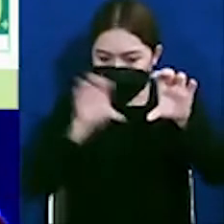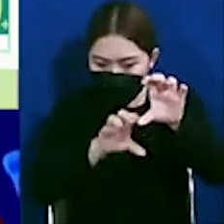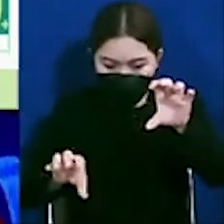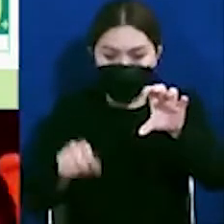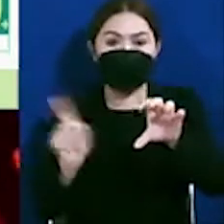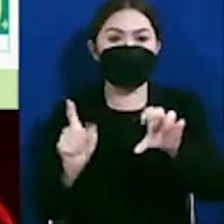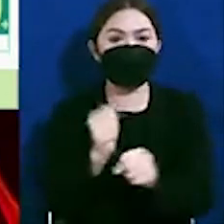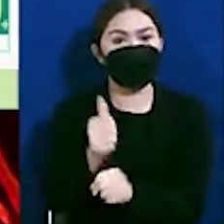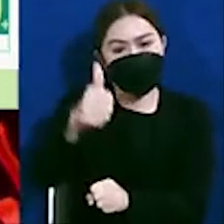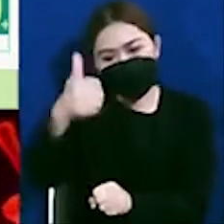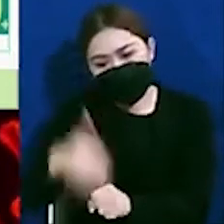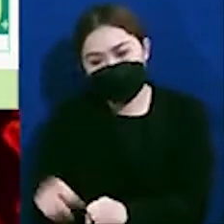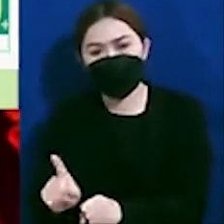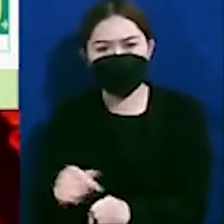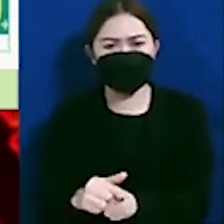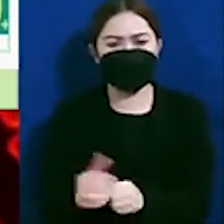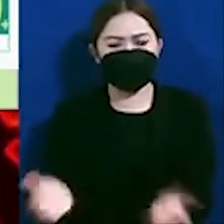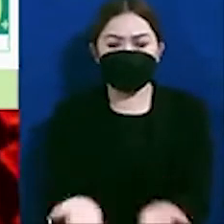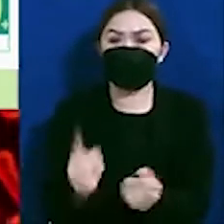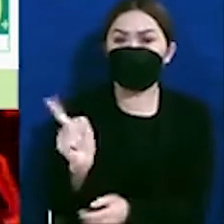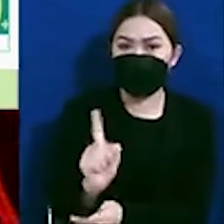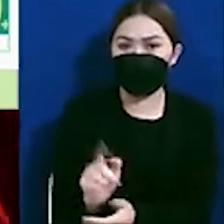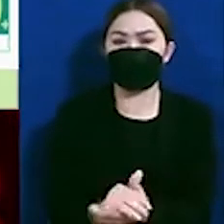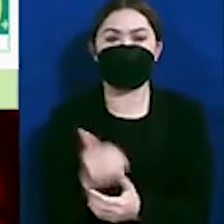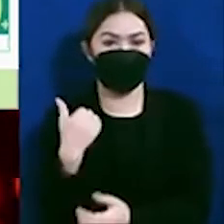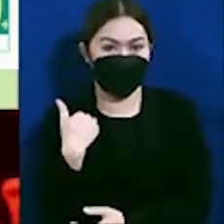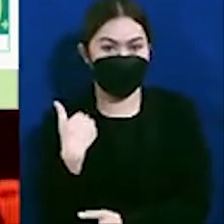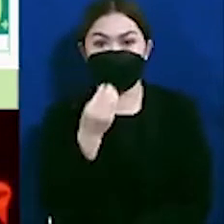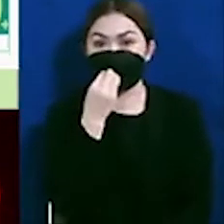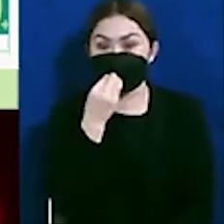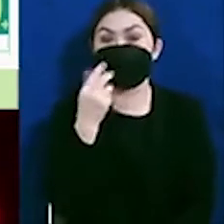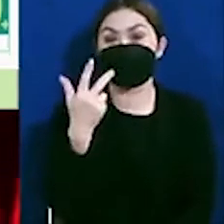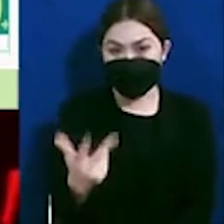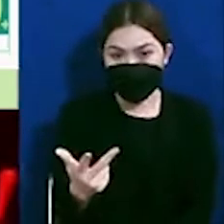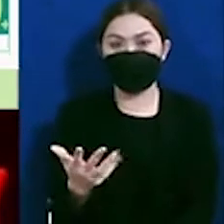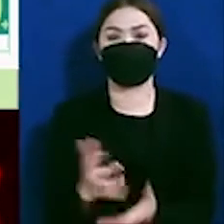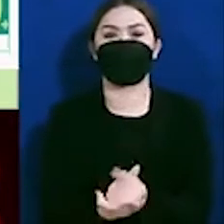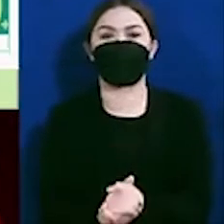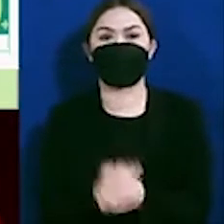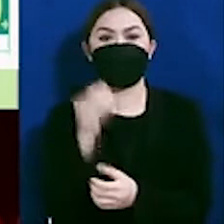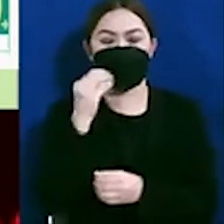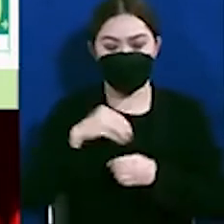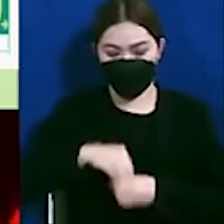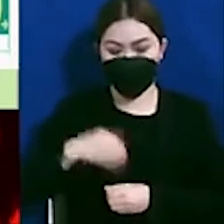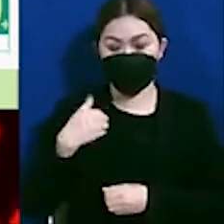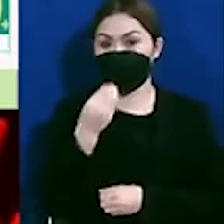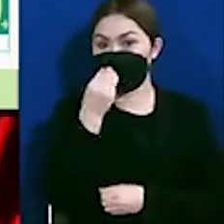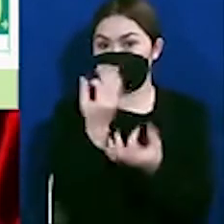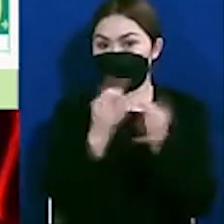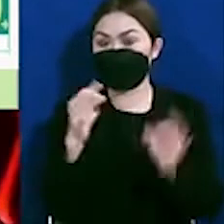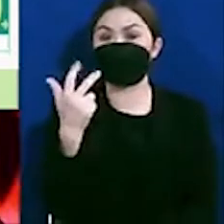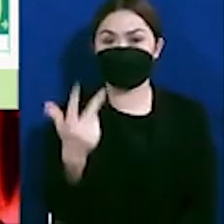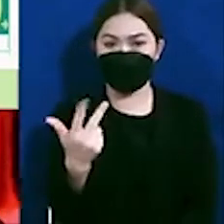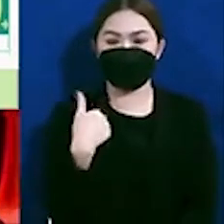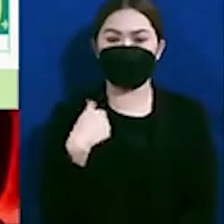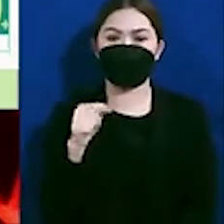ประเภทไหนทำได้มีอะไรซับพอร์ทบ้างผมเรียนไปนะครับจริงๆมีอาหารสามมื้อนะครับทั้งห่ม isolationเนี่ยต้องขอบคุณทาง